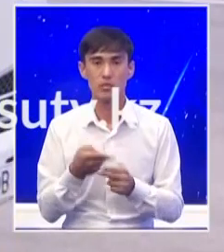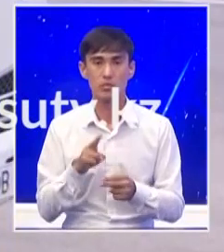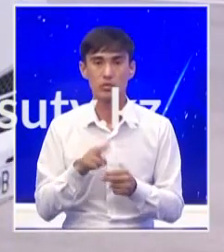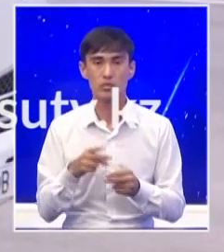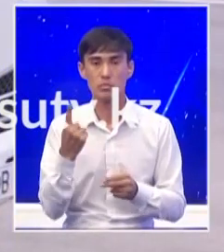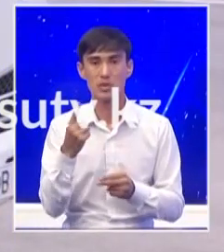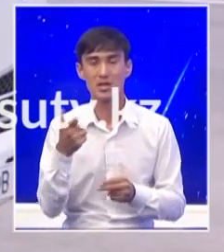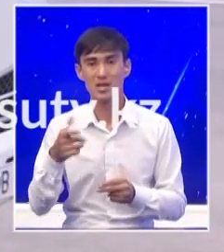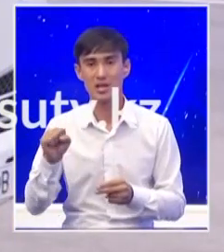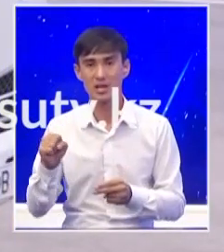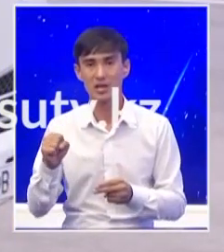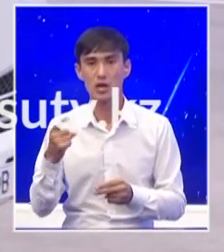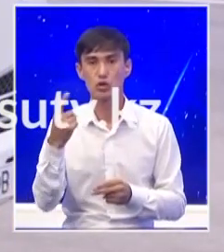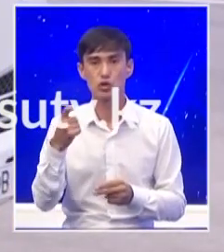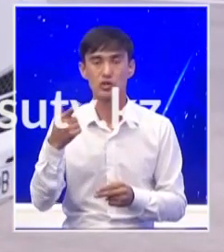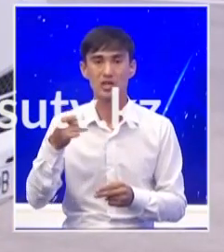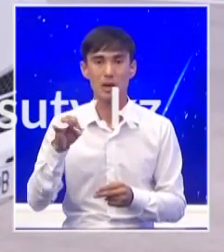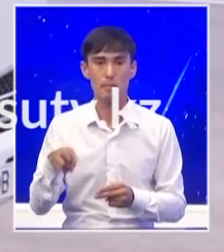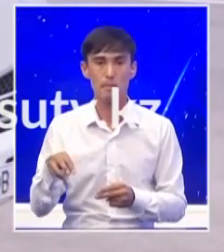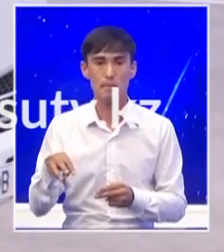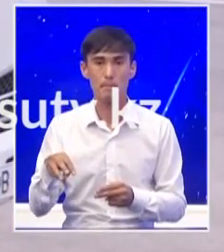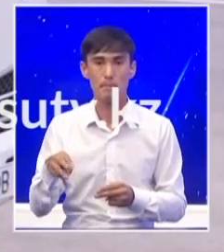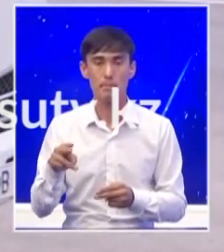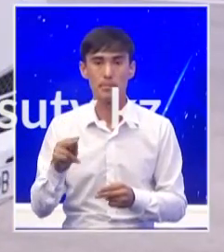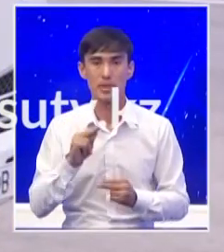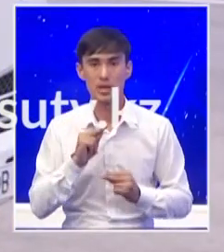1 гектарға жаңағы 100 грамм